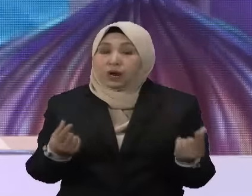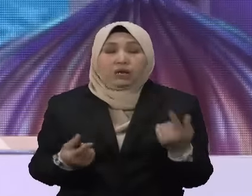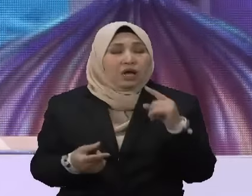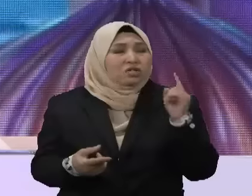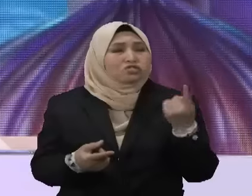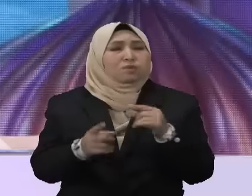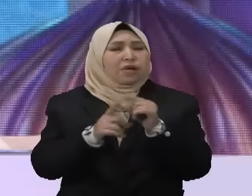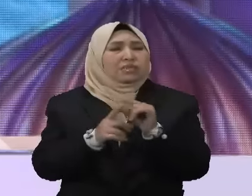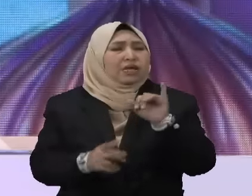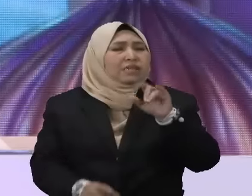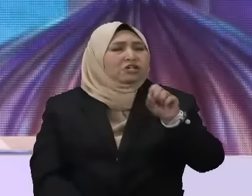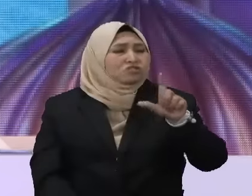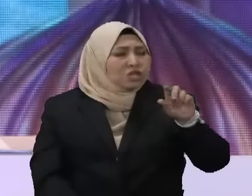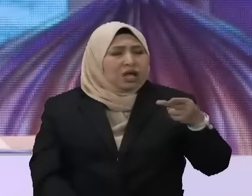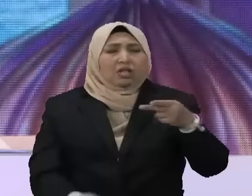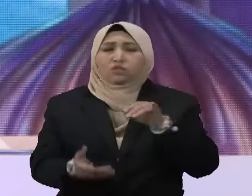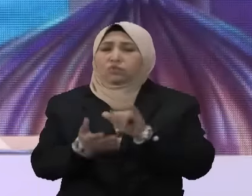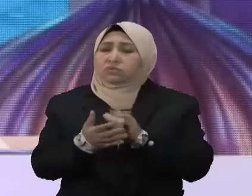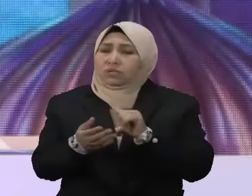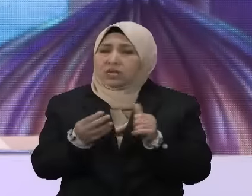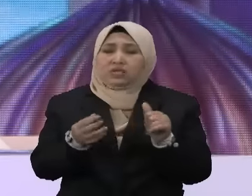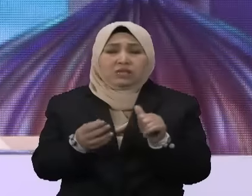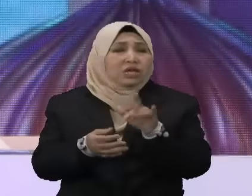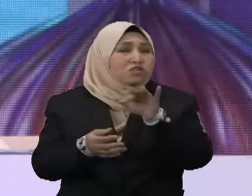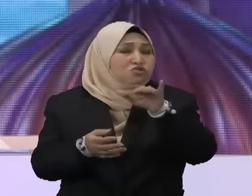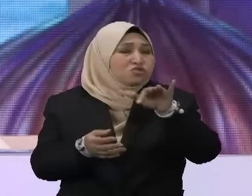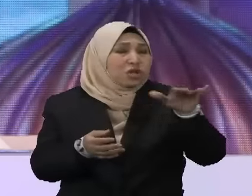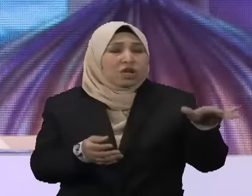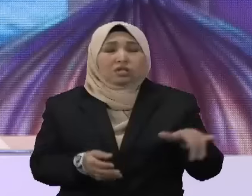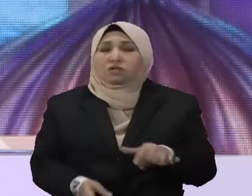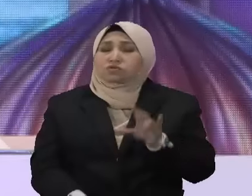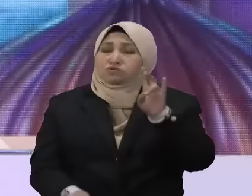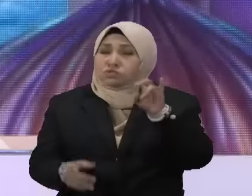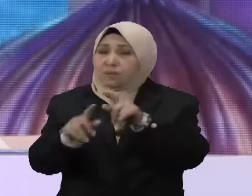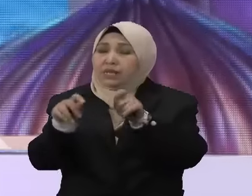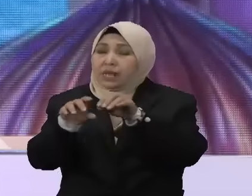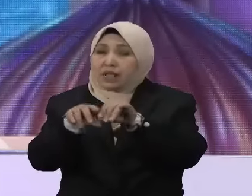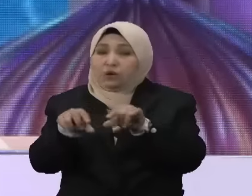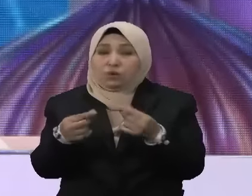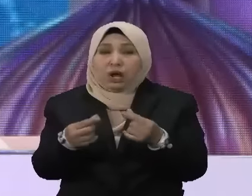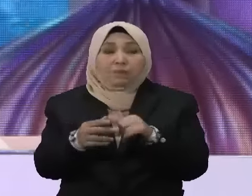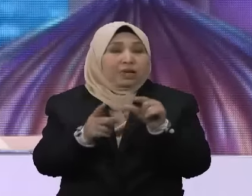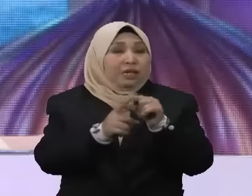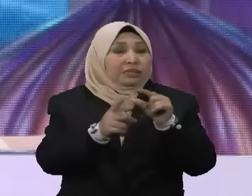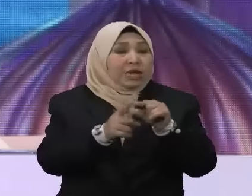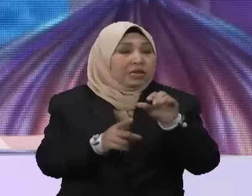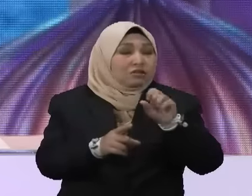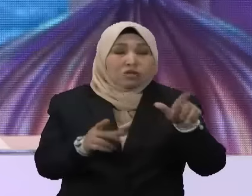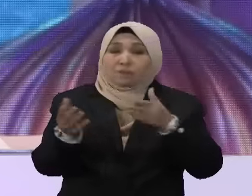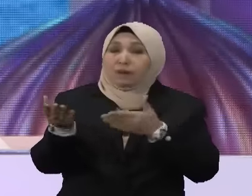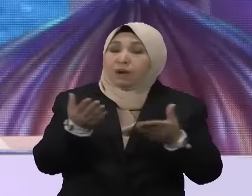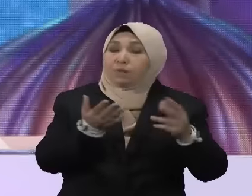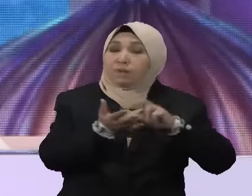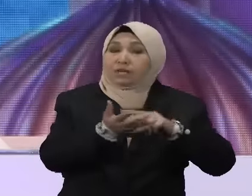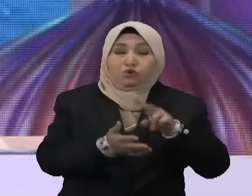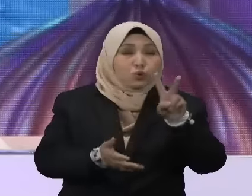perkataan islah itu sendiri dengan ejaan islah itu ada 7 tempat di dalam Al-Quran. Perkataan islah dia membawa maksud dua